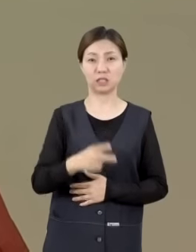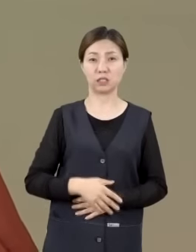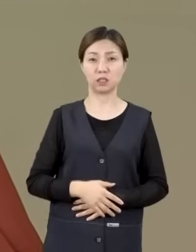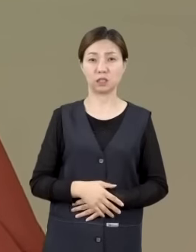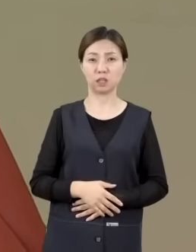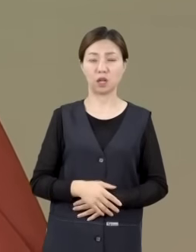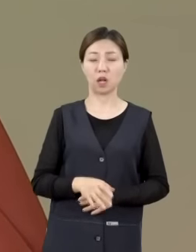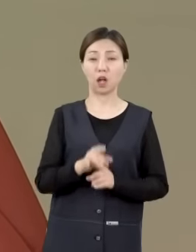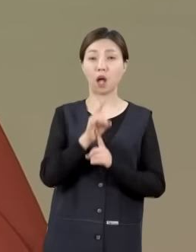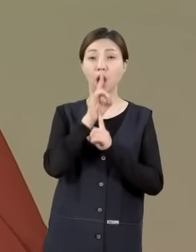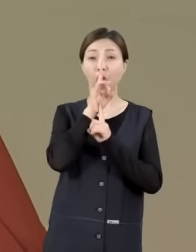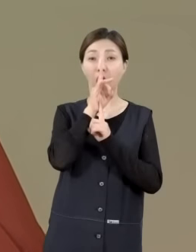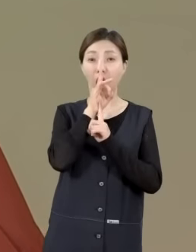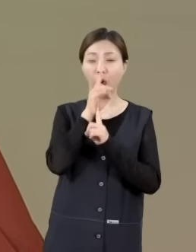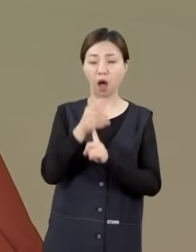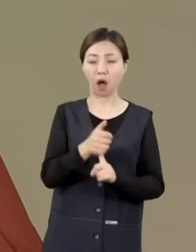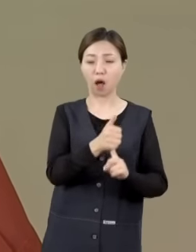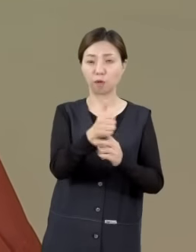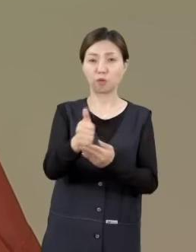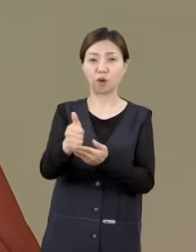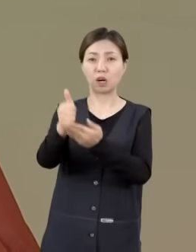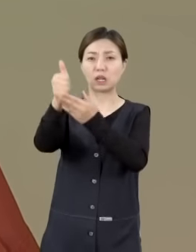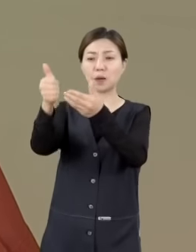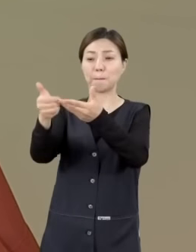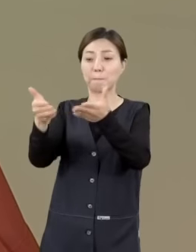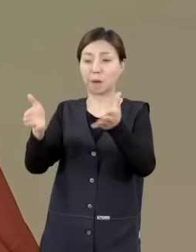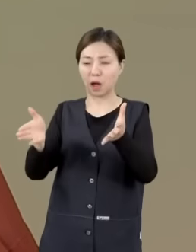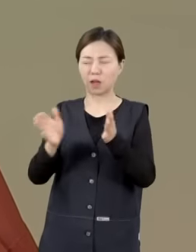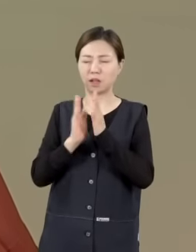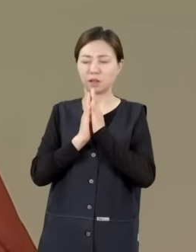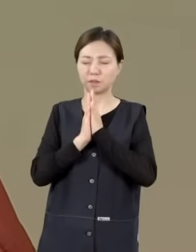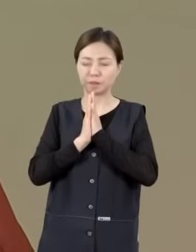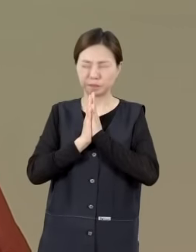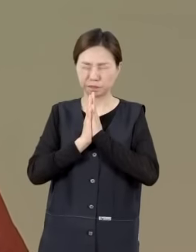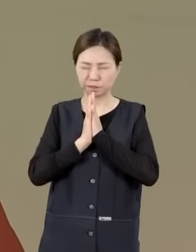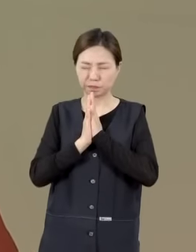그리고 일주일 후에 다시 미륵 전에서